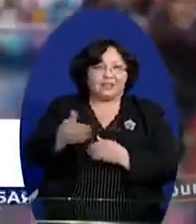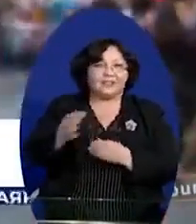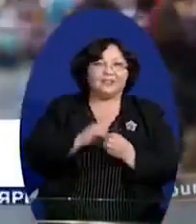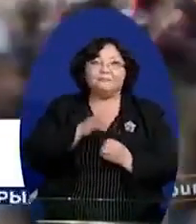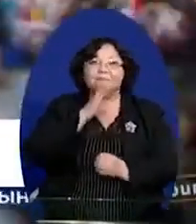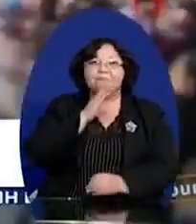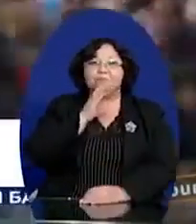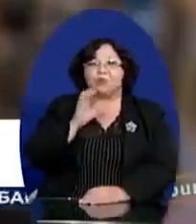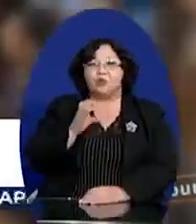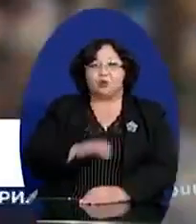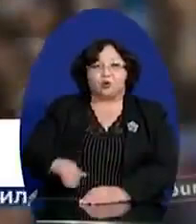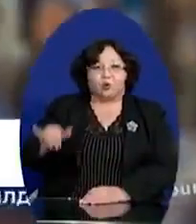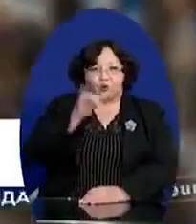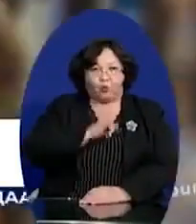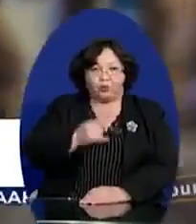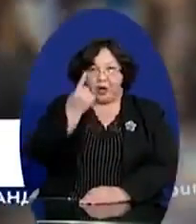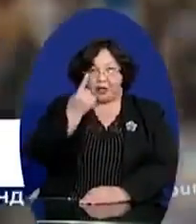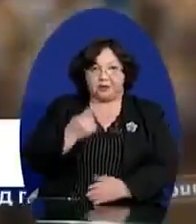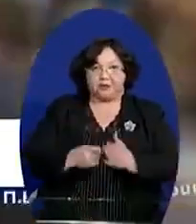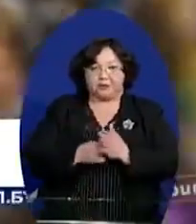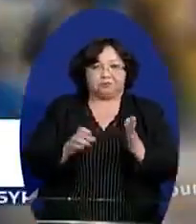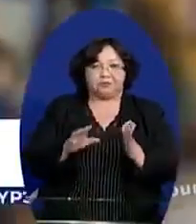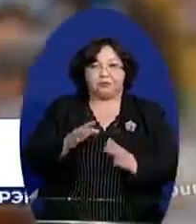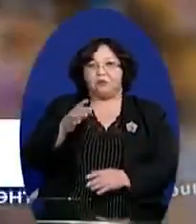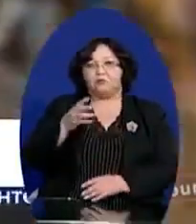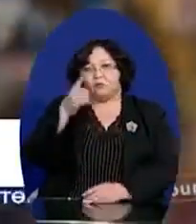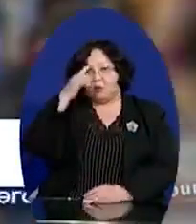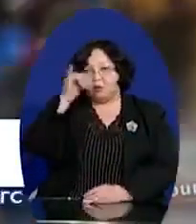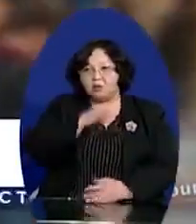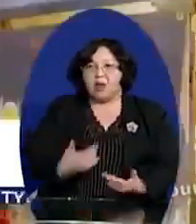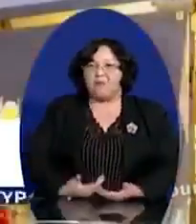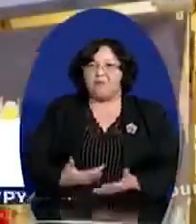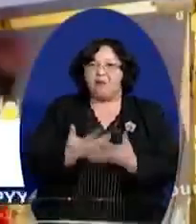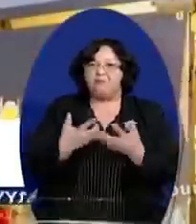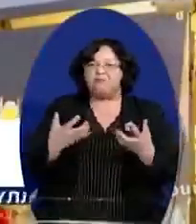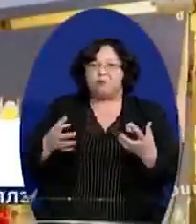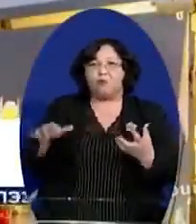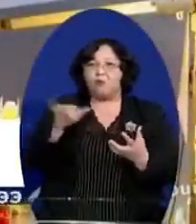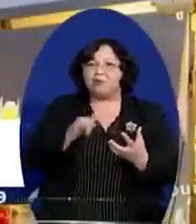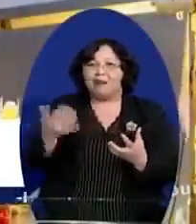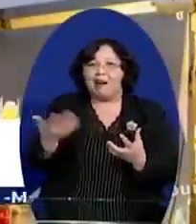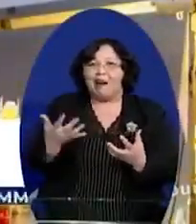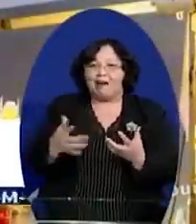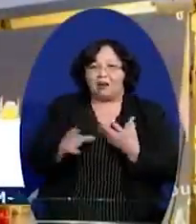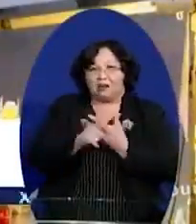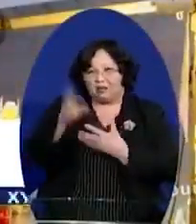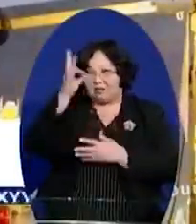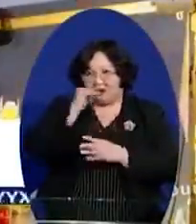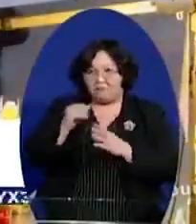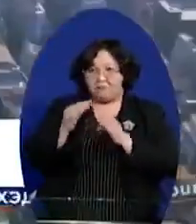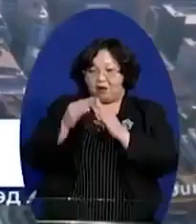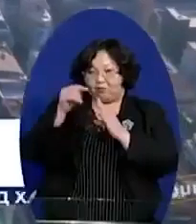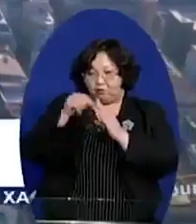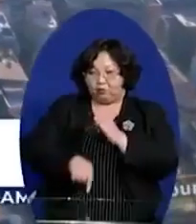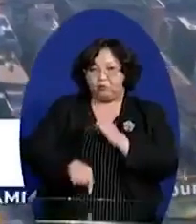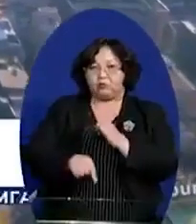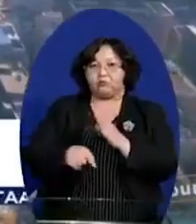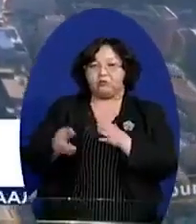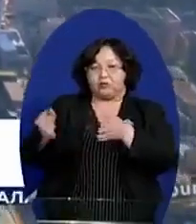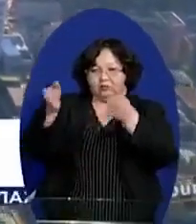зөвхөн бүгдээрэмдх Солонгос улсаар хязгаарлагдахгүй. Монголчууд ихээр оршин суудаг бусад улс орнуудын элчин сайдын яамны консулын